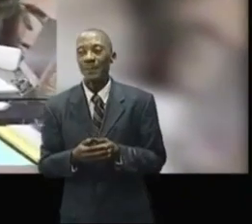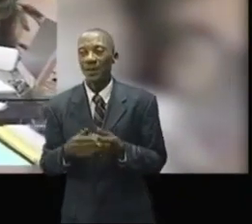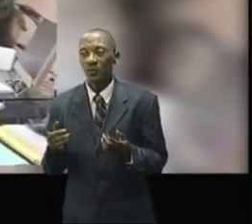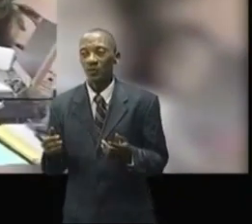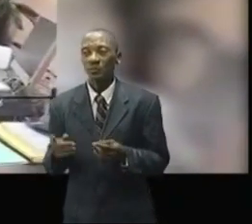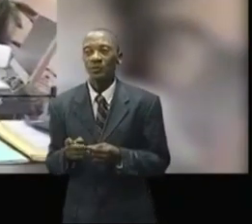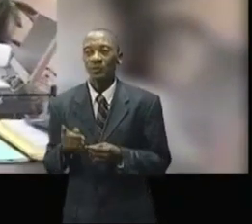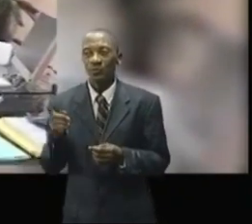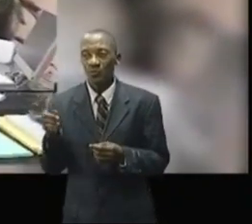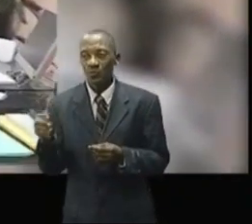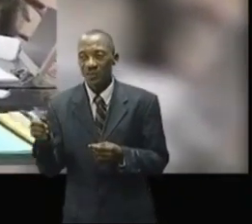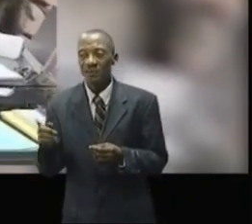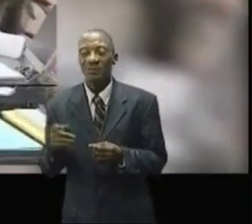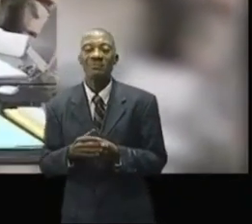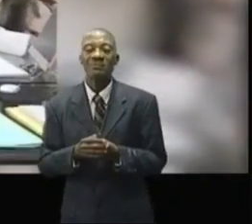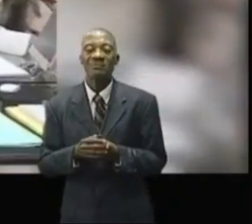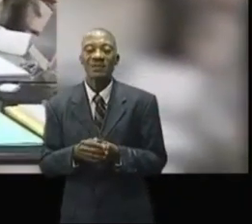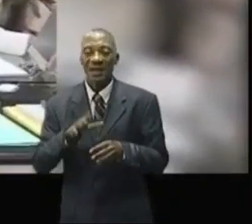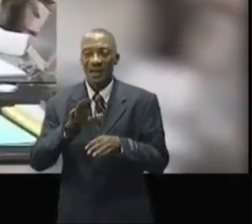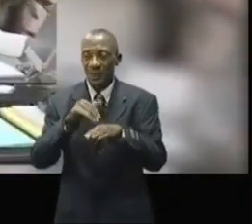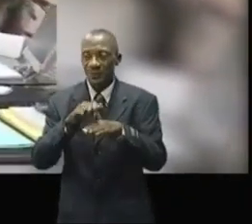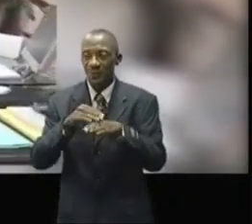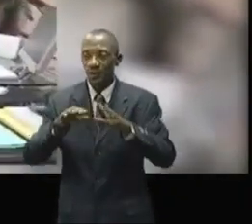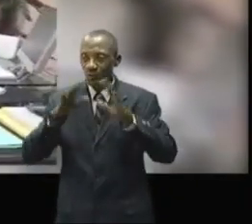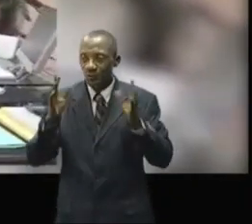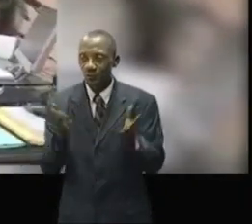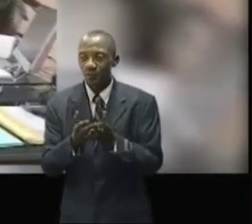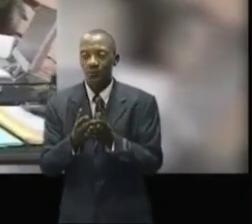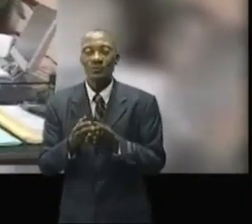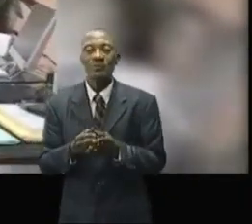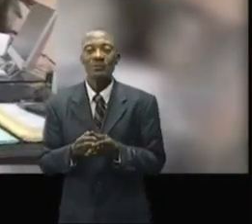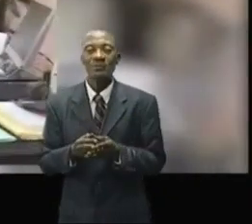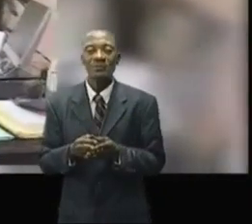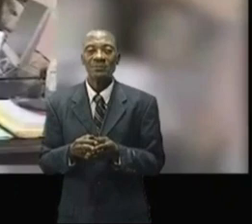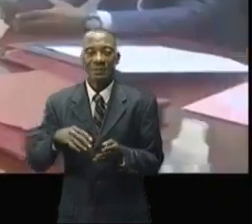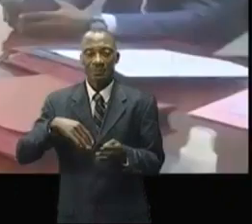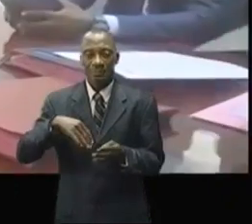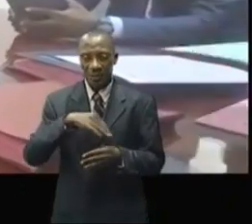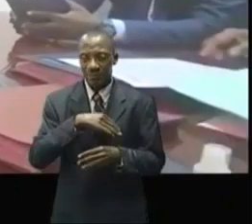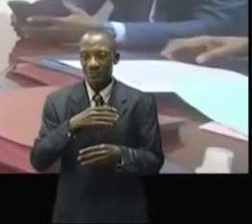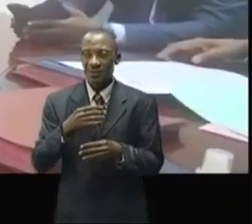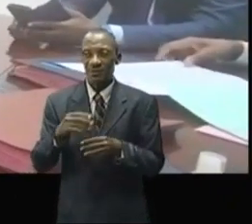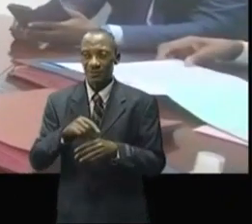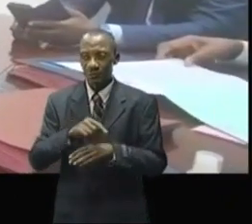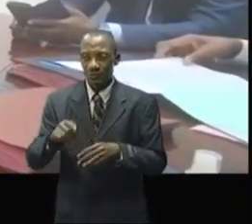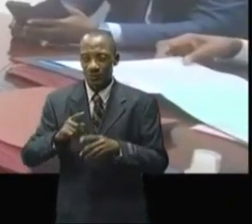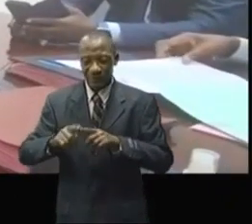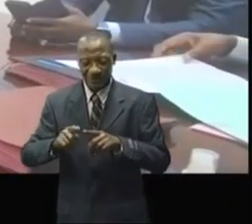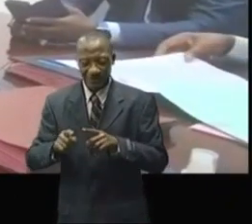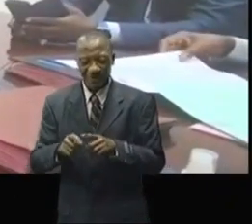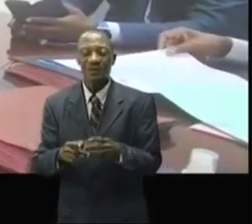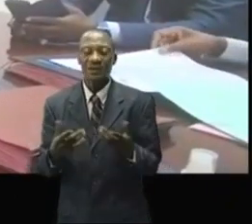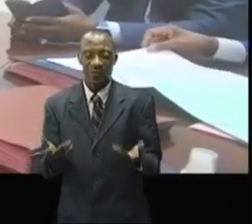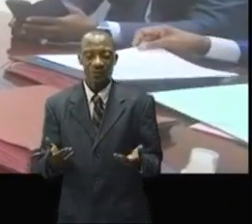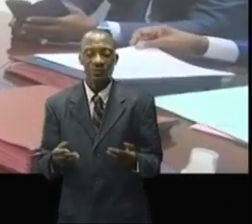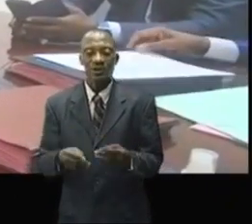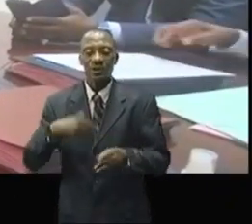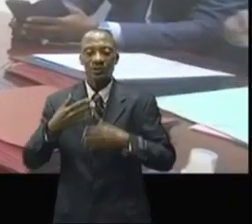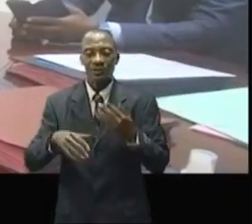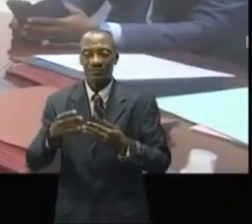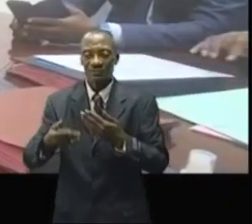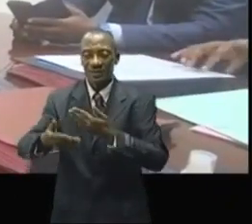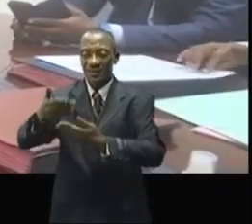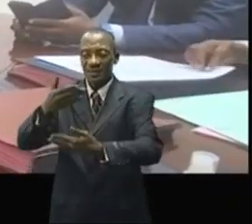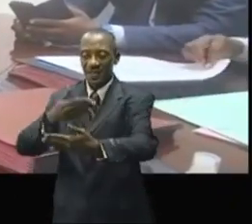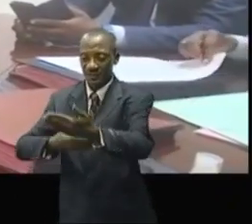officiellement pris les bâtons de commandement ce mercredi 14 juin 2023. La cérémonie de la remise et reprise a eu lieu sous